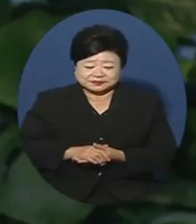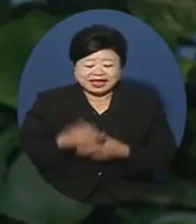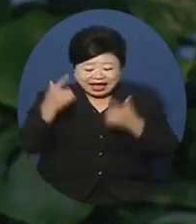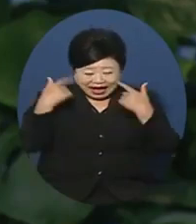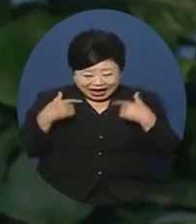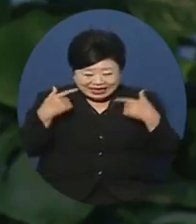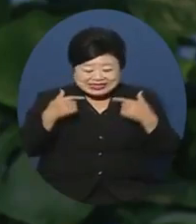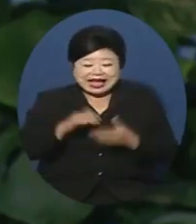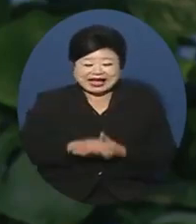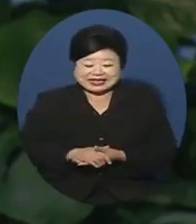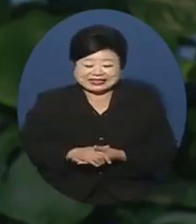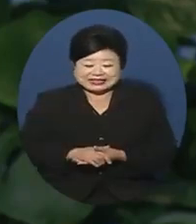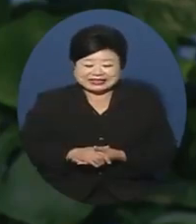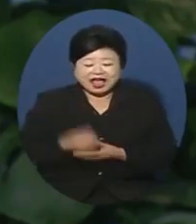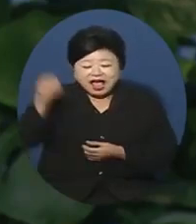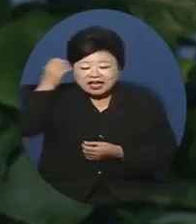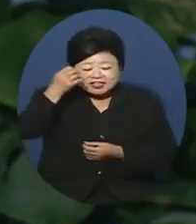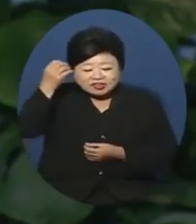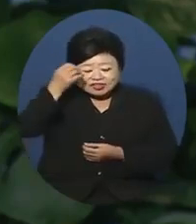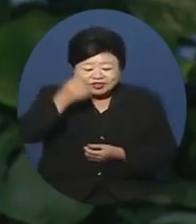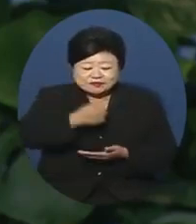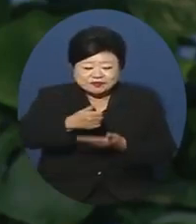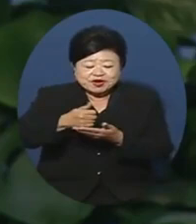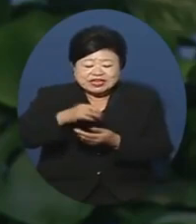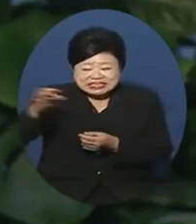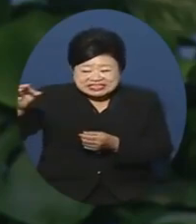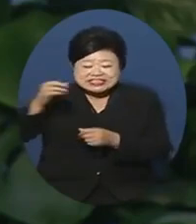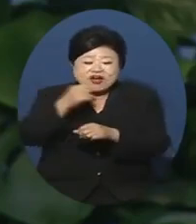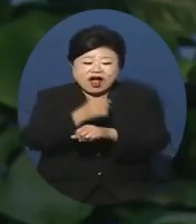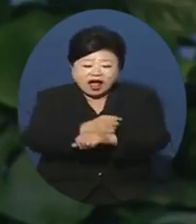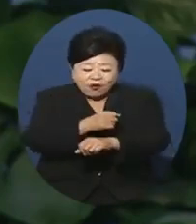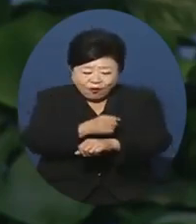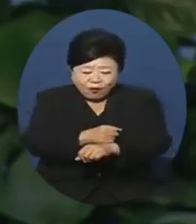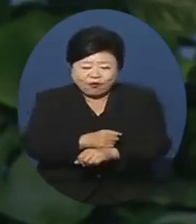항상 성령을 인정하고